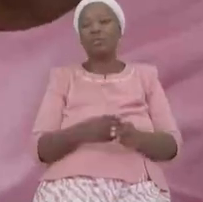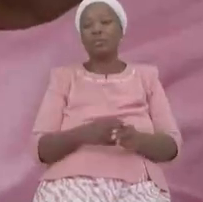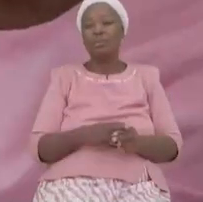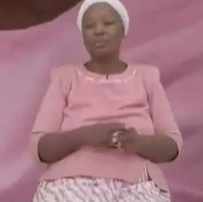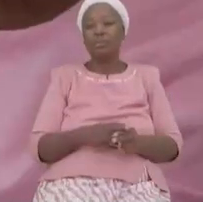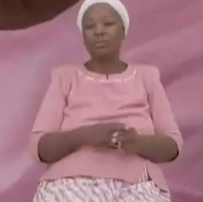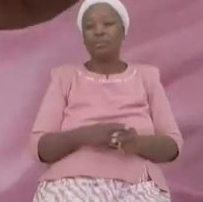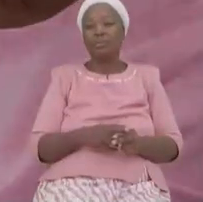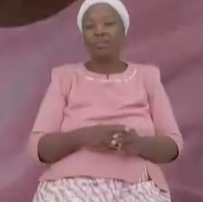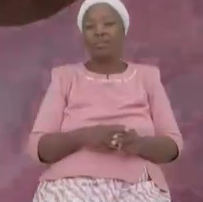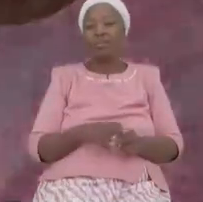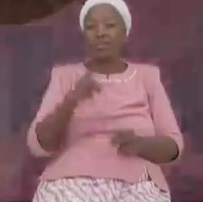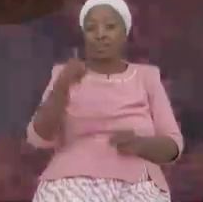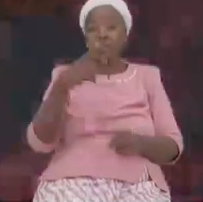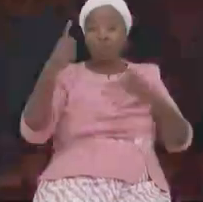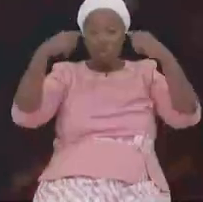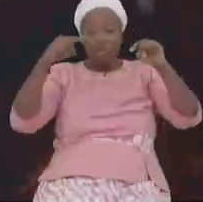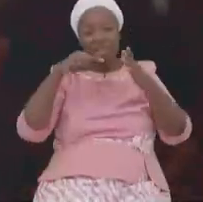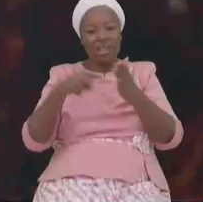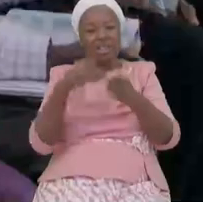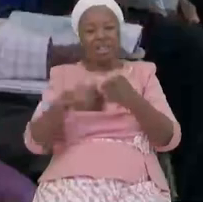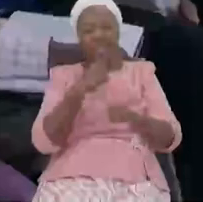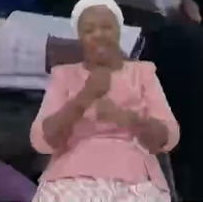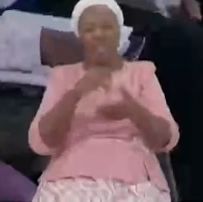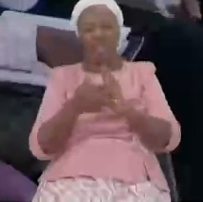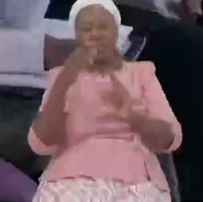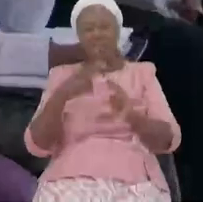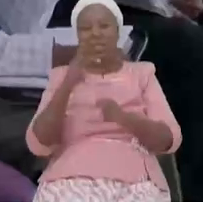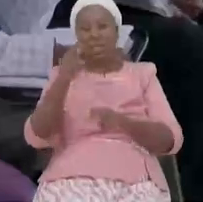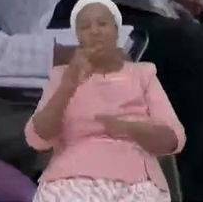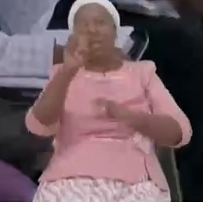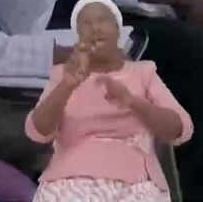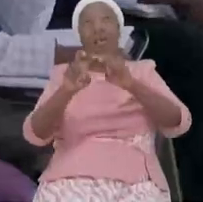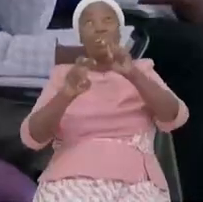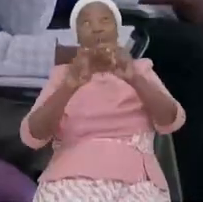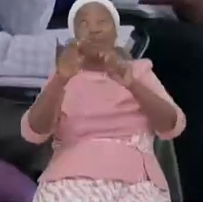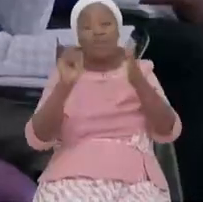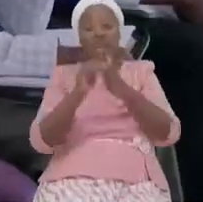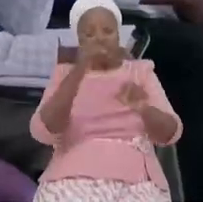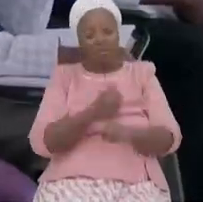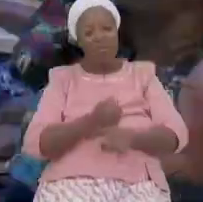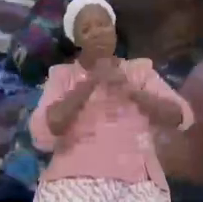Tu vas réussir cette année. Tu vas gravir cette montagne cette année.